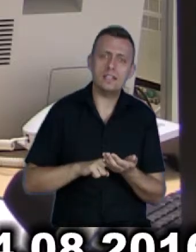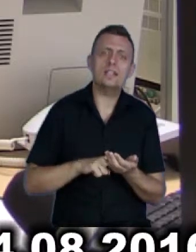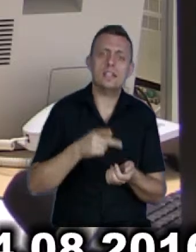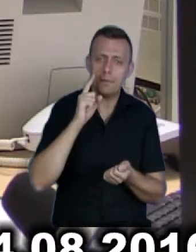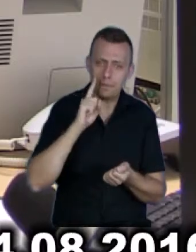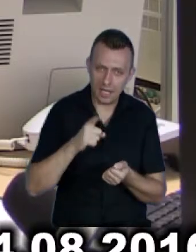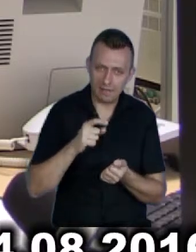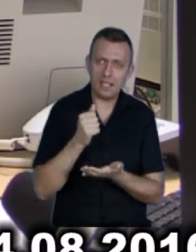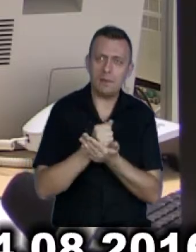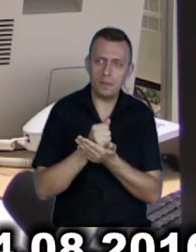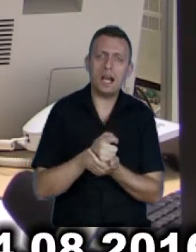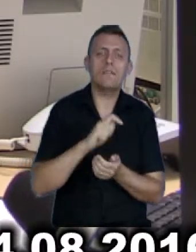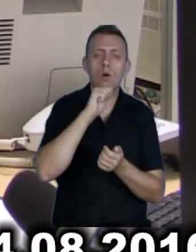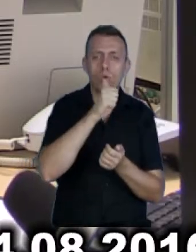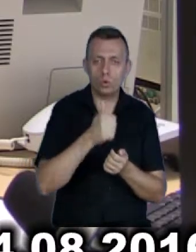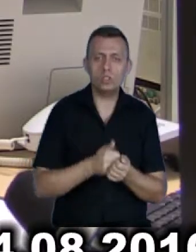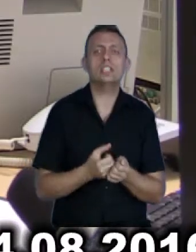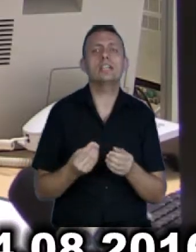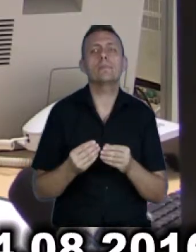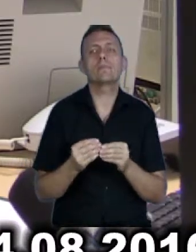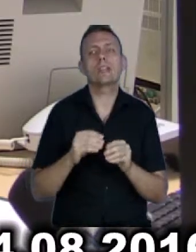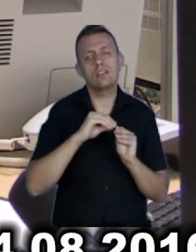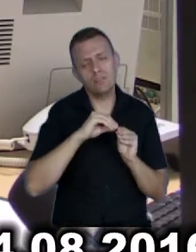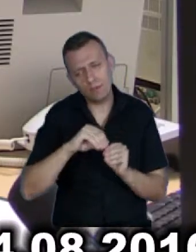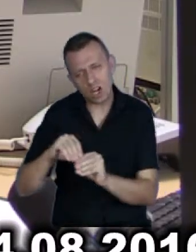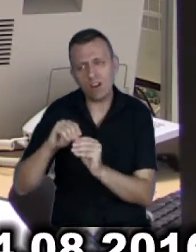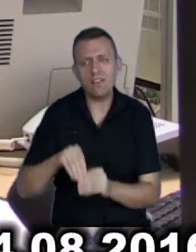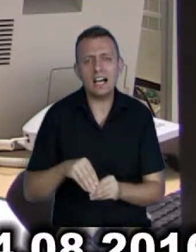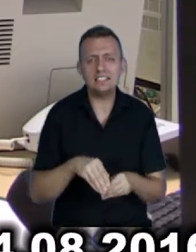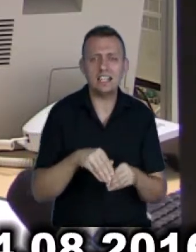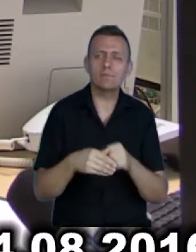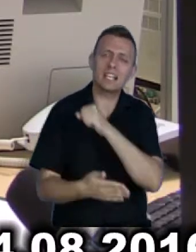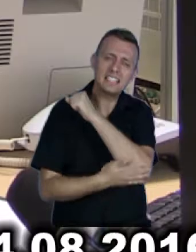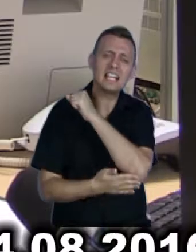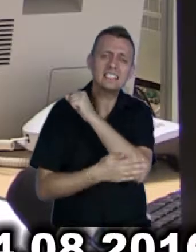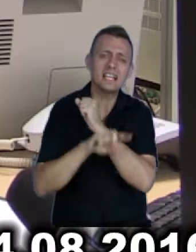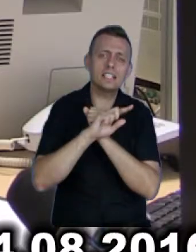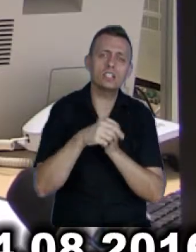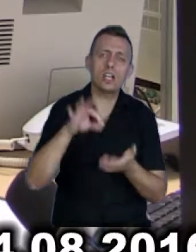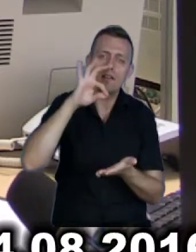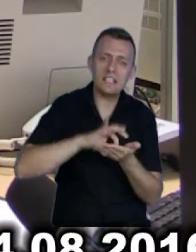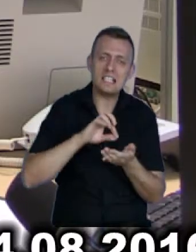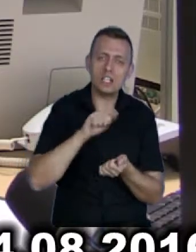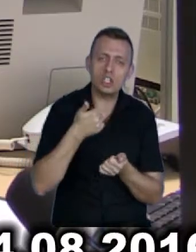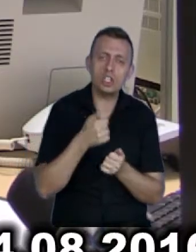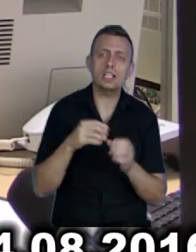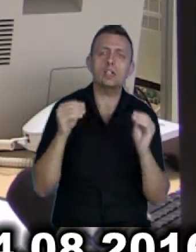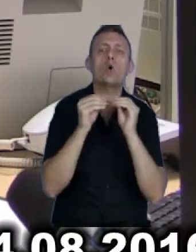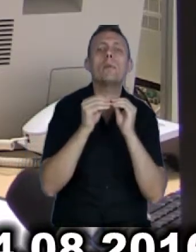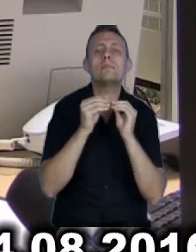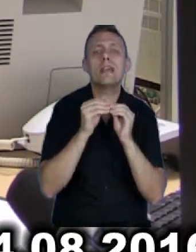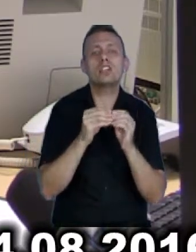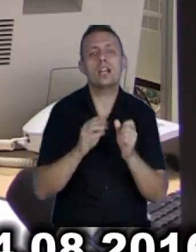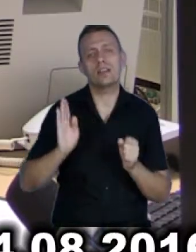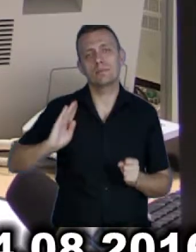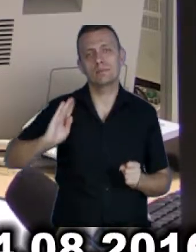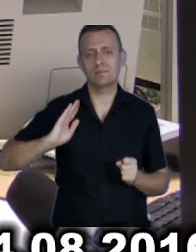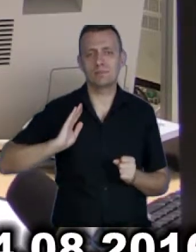Społecznych. Jeśli jest popyt, jest i podaż. W internecie pojawia się coraz więcej nieuczciwych firm, które